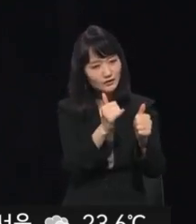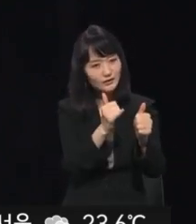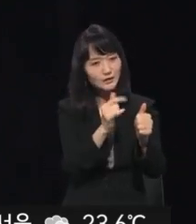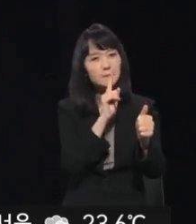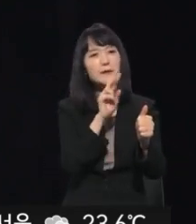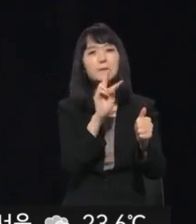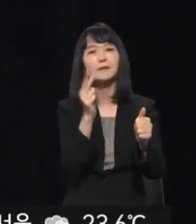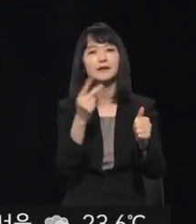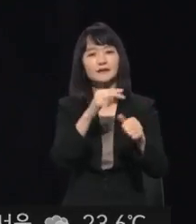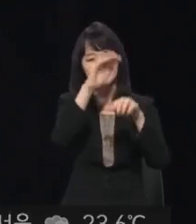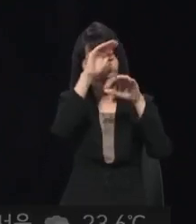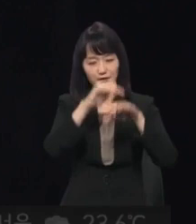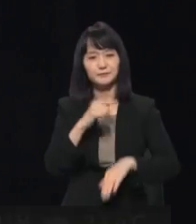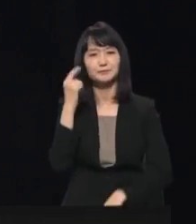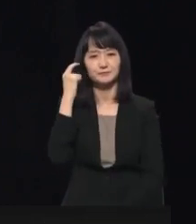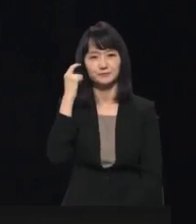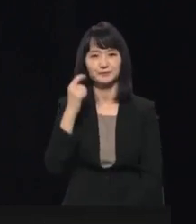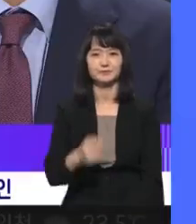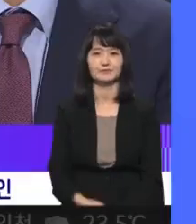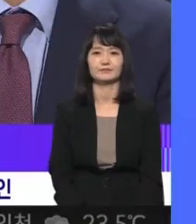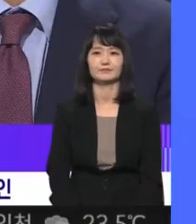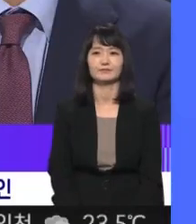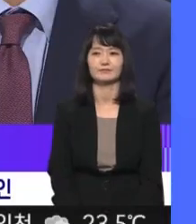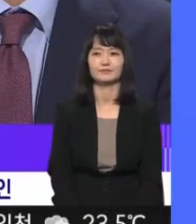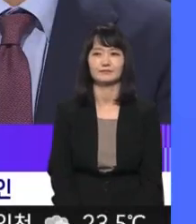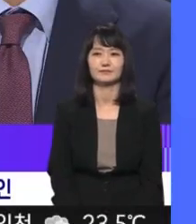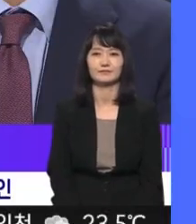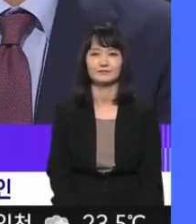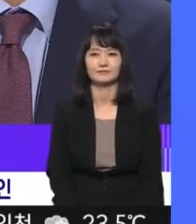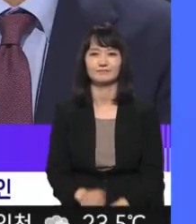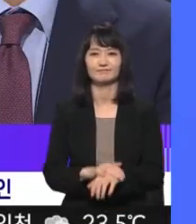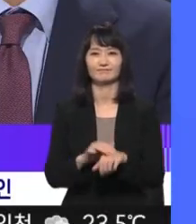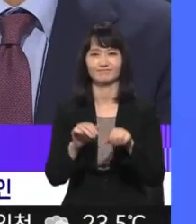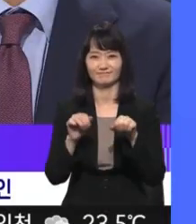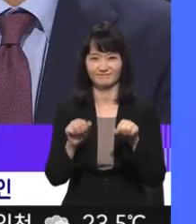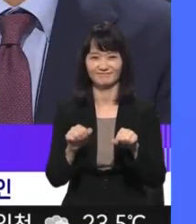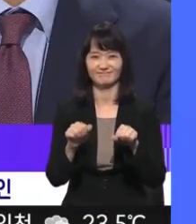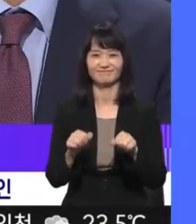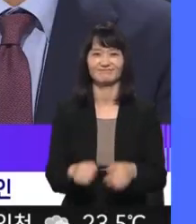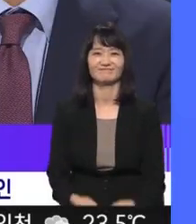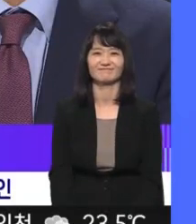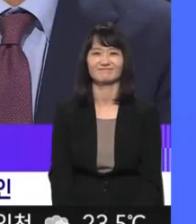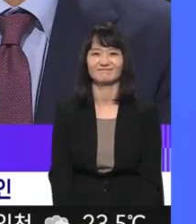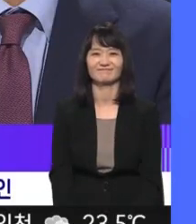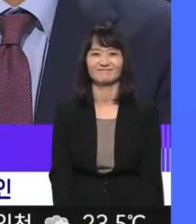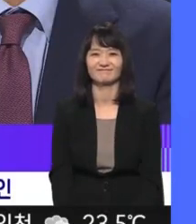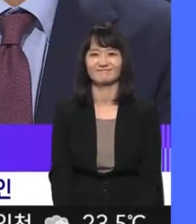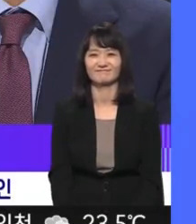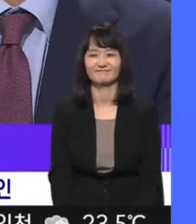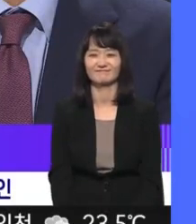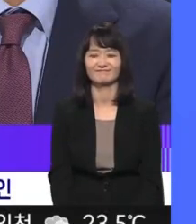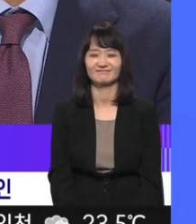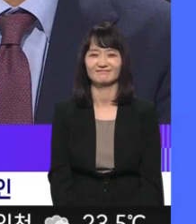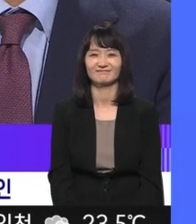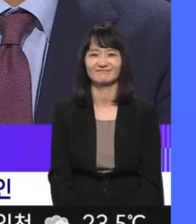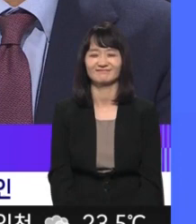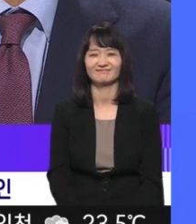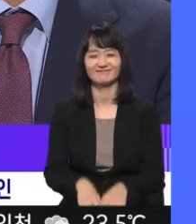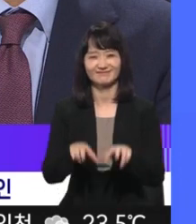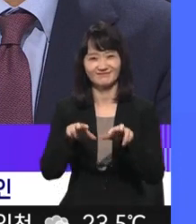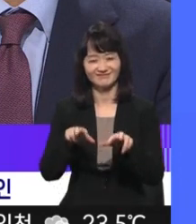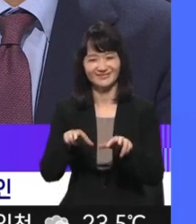방송을 듣도록 하겠습니다 윤희석 탭의 님 나오 계시죠 네 안녕하세요 이 안녕 합시다 그 예 저희는 멋짐 안녕한